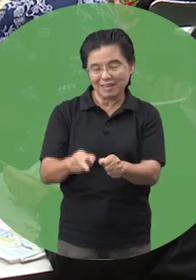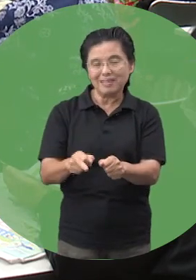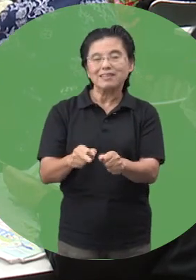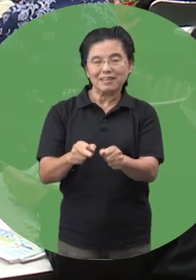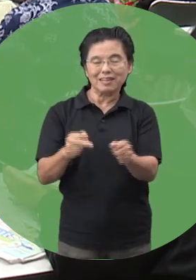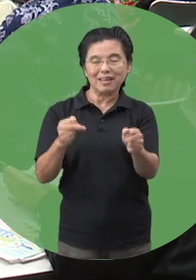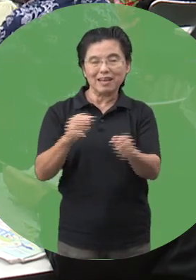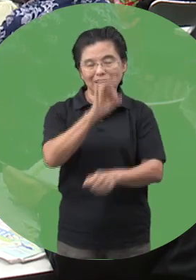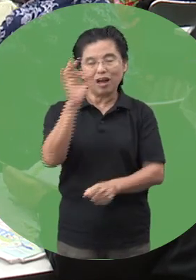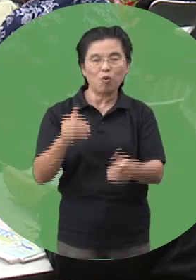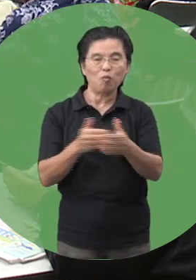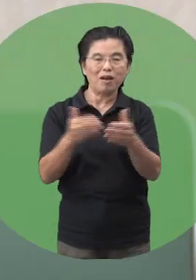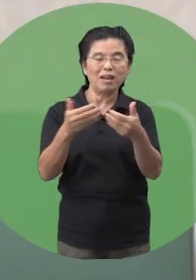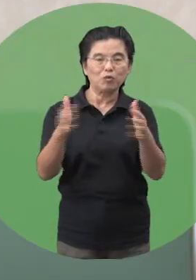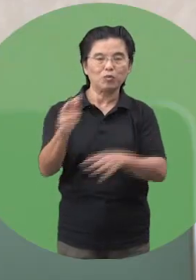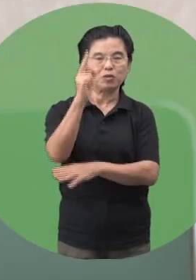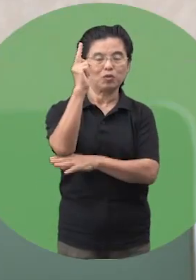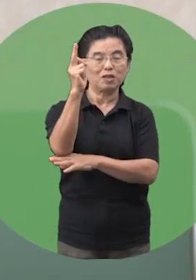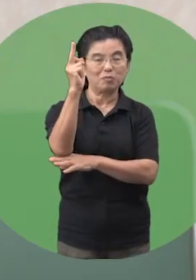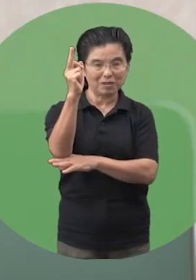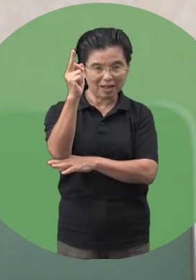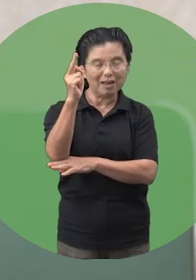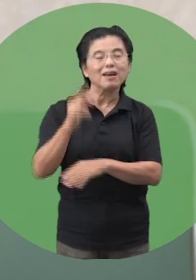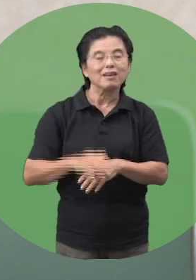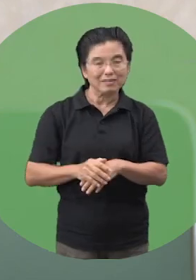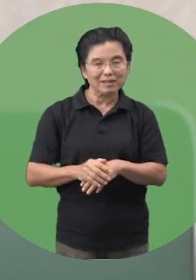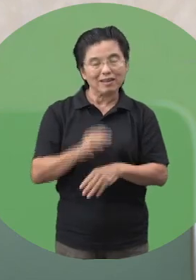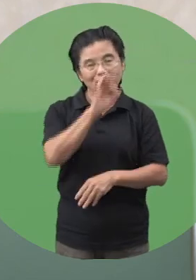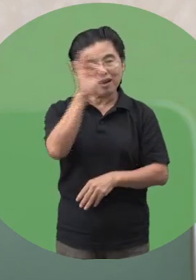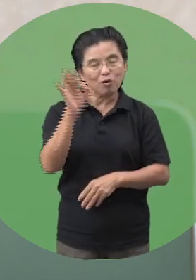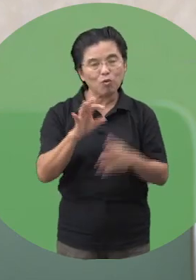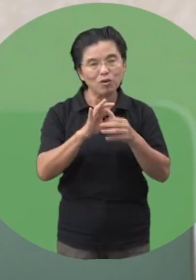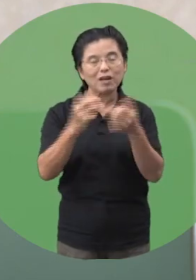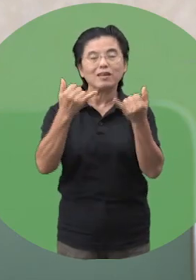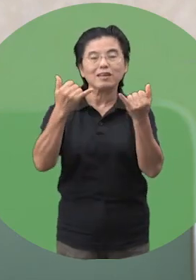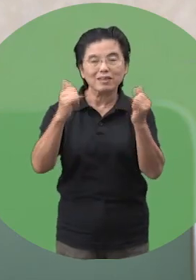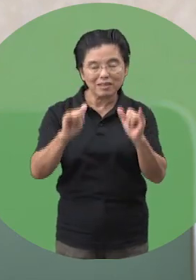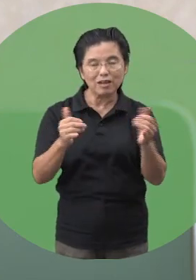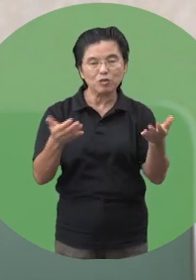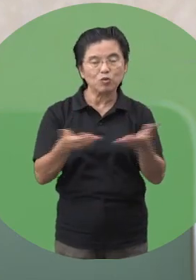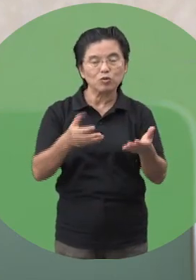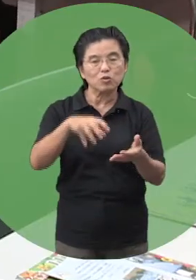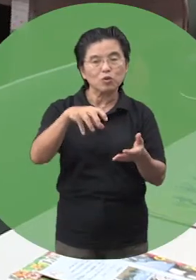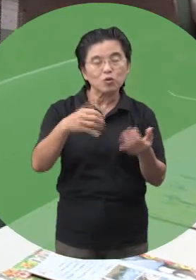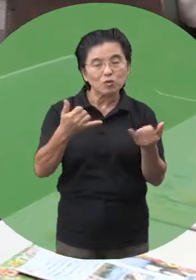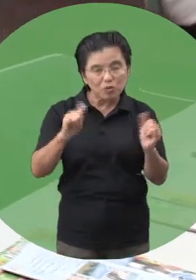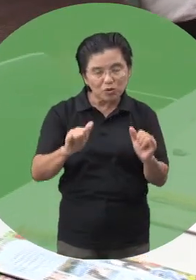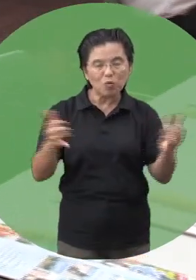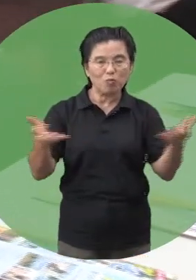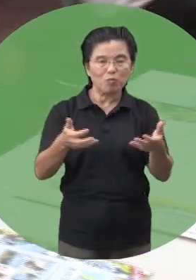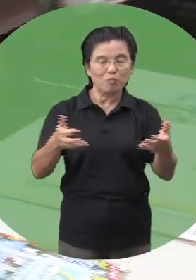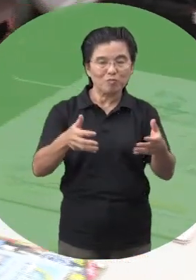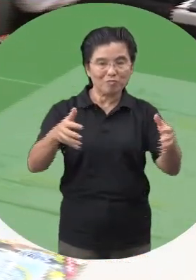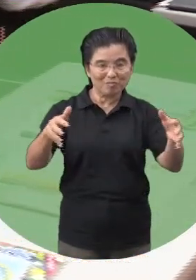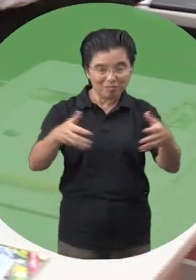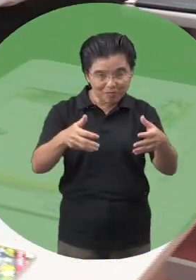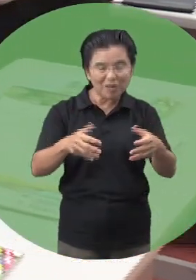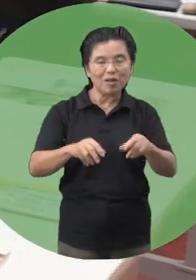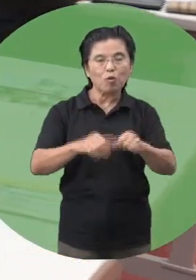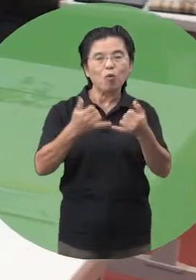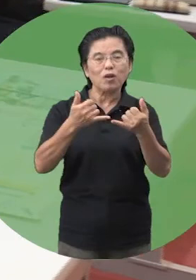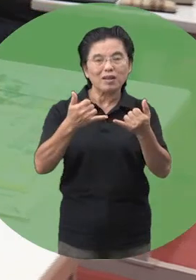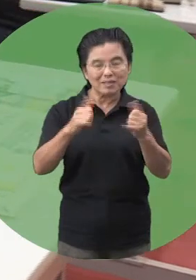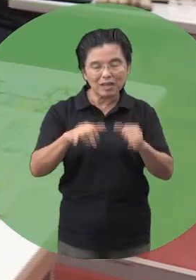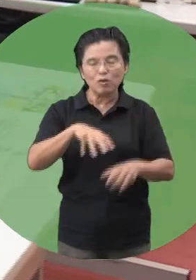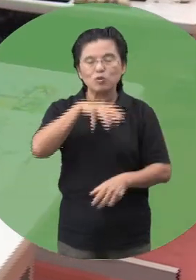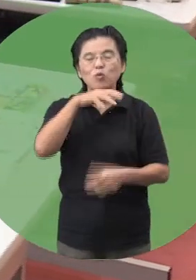リアフリーセミナーの様子です。主に観光に携わる事業者などを対象に、高齢者と障害者の受け入れ